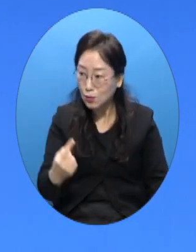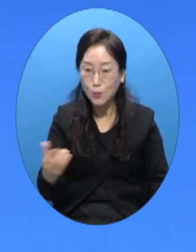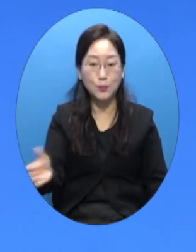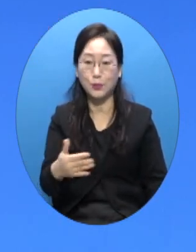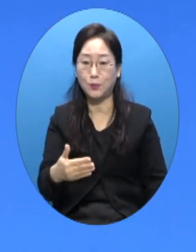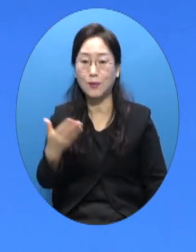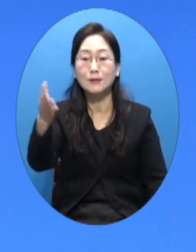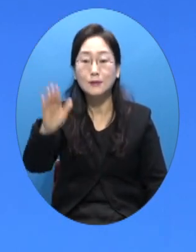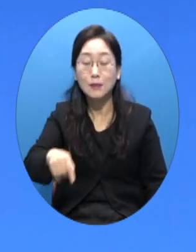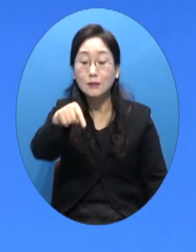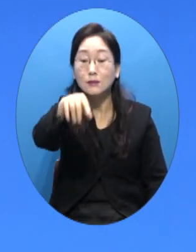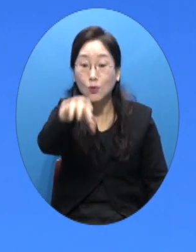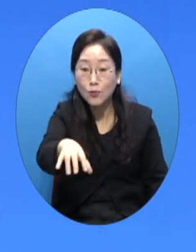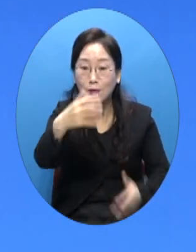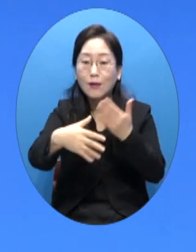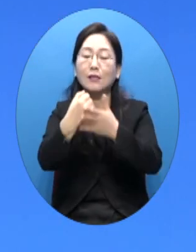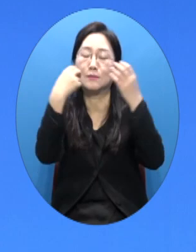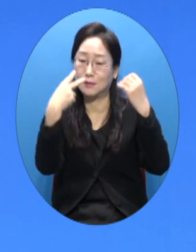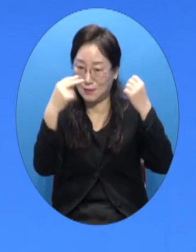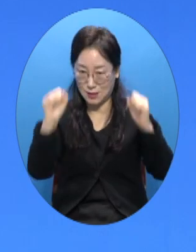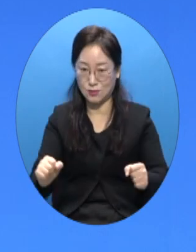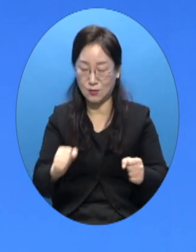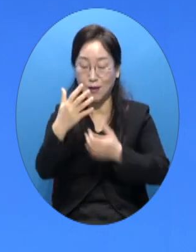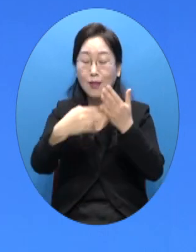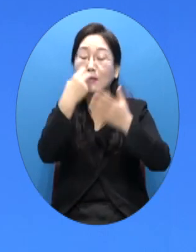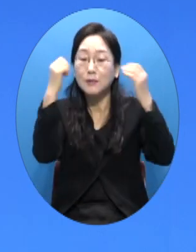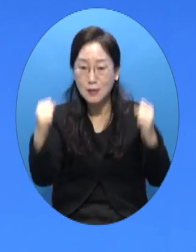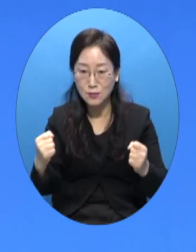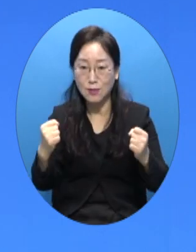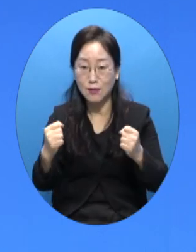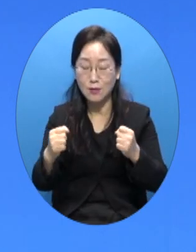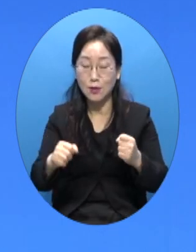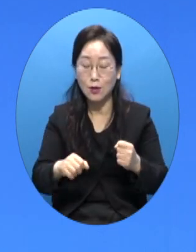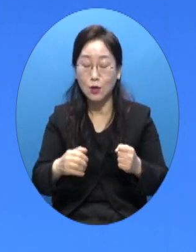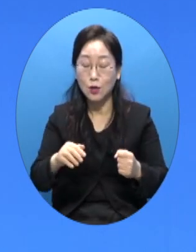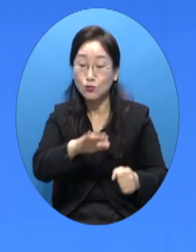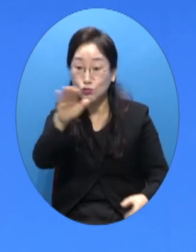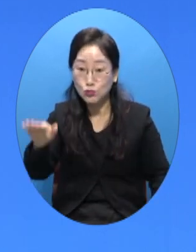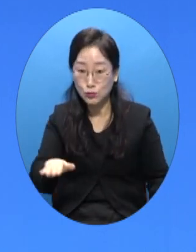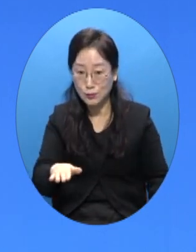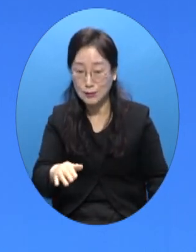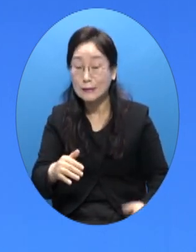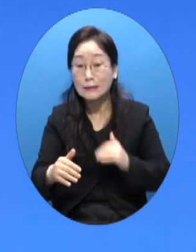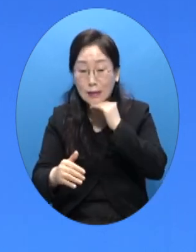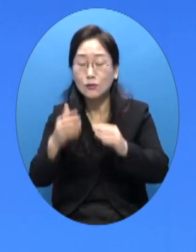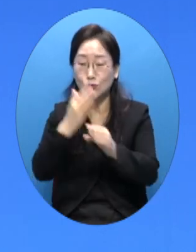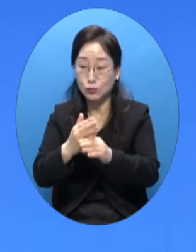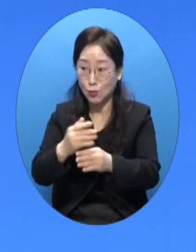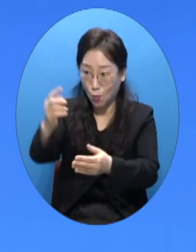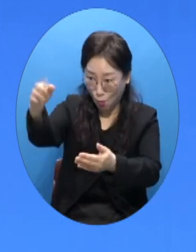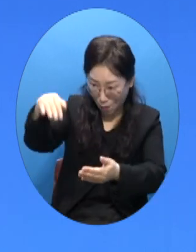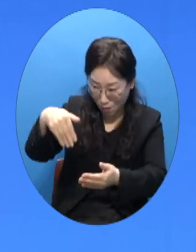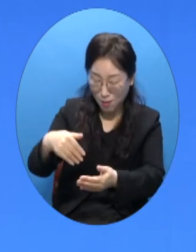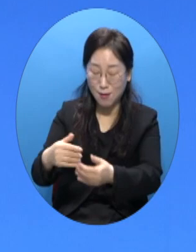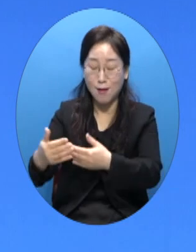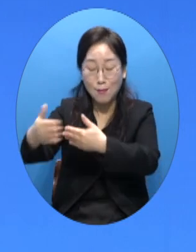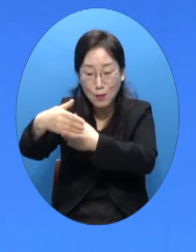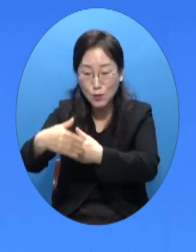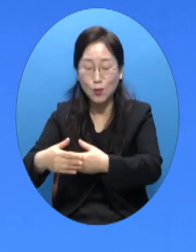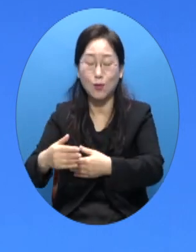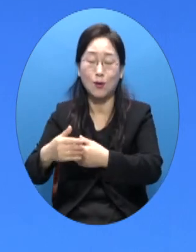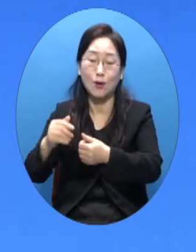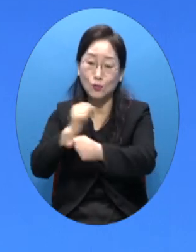니다 그러나 거기에 하나님이 계십니다 거기에 하나님이 계셔서 우리를 기다리고 계시고 우리를 반겨 주시고 우리를 품어 주시고 우리를 용서해